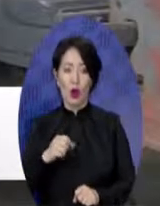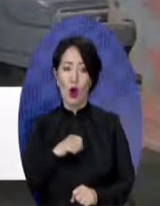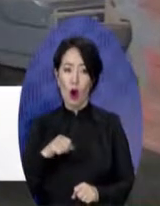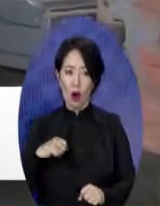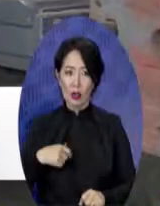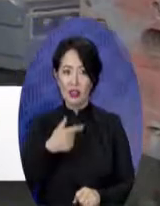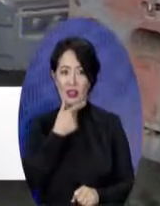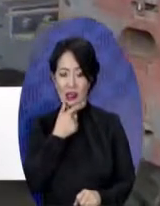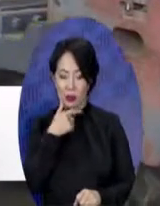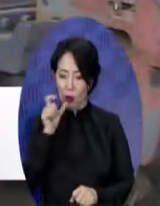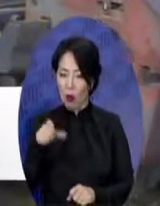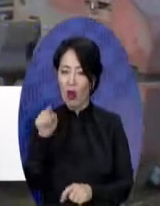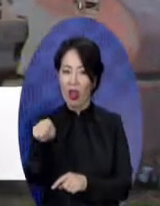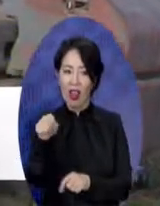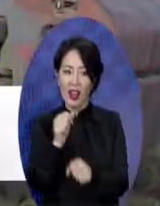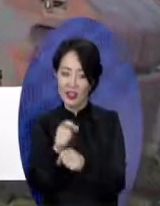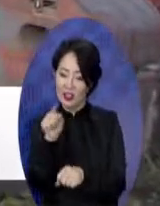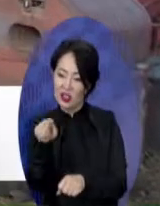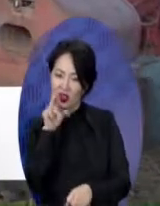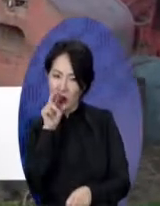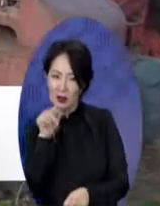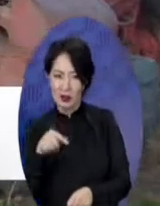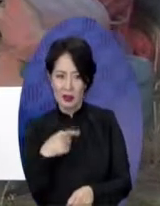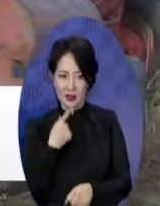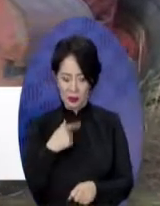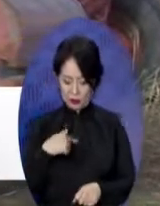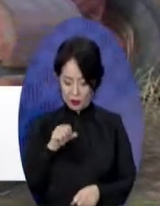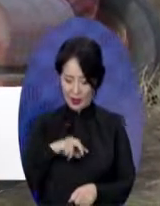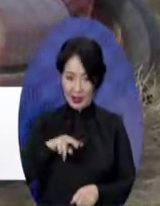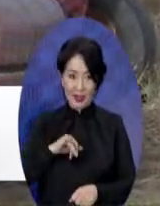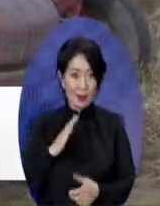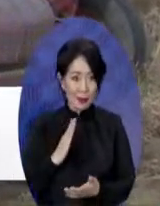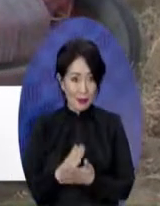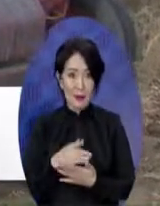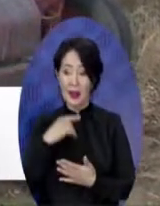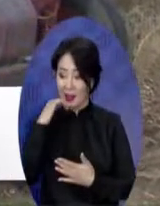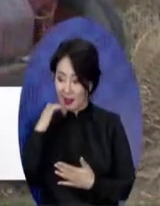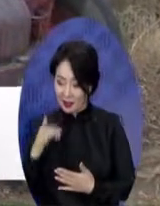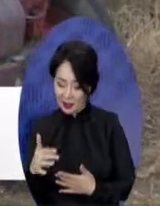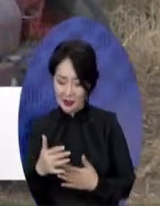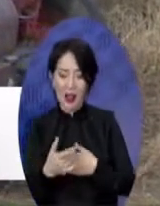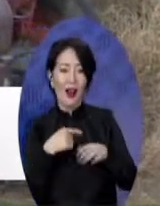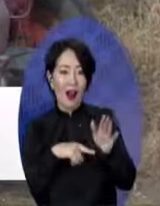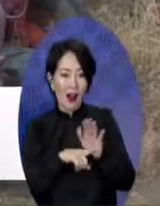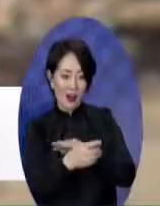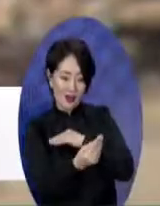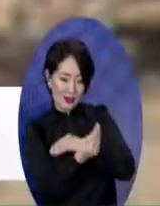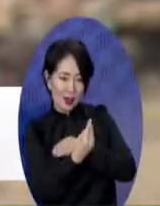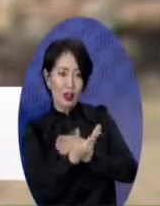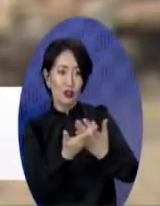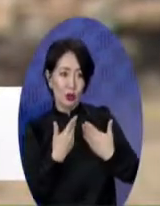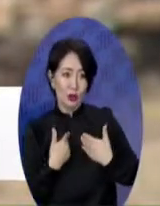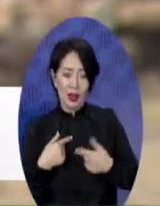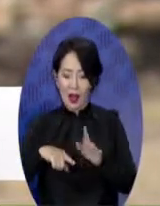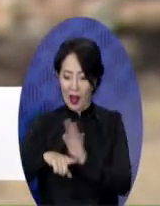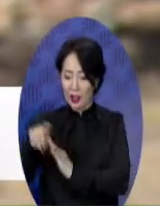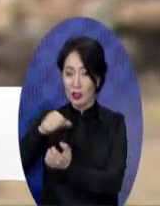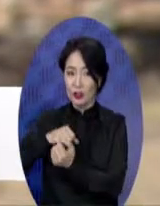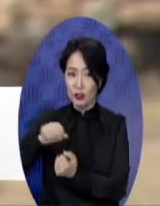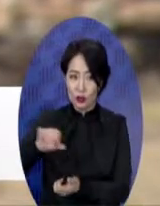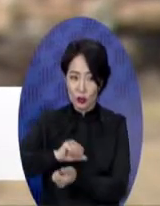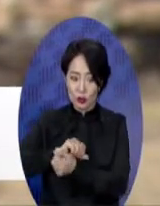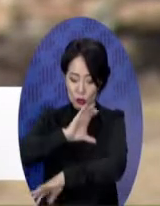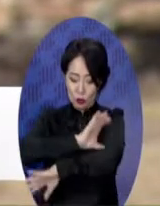шаардлага тавина, а хүний ажлыг үнэлнэ гэдэг бол жоох алдаатай. Тийм учраас анх намайг төгсөөд дипломоо өөртлөөд